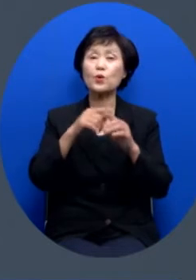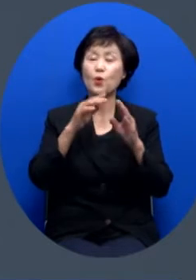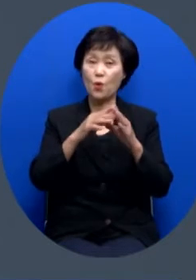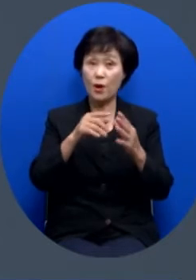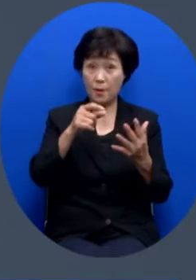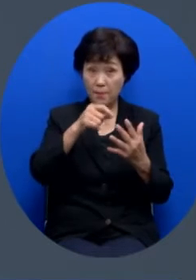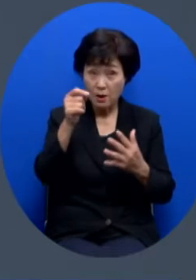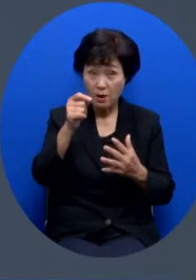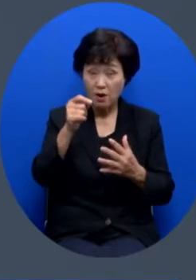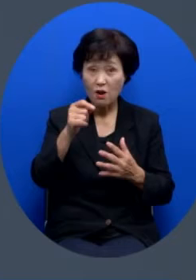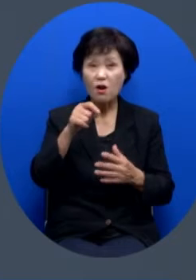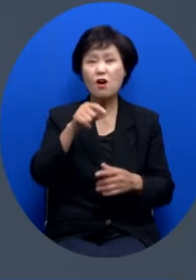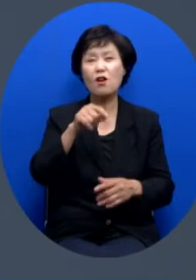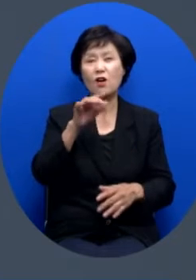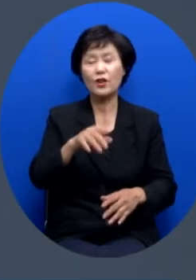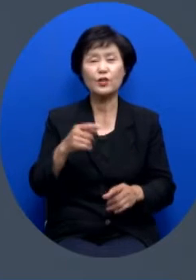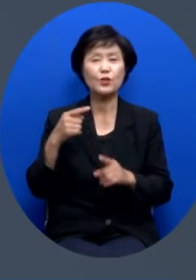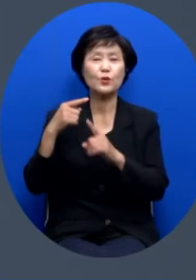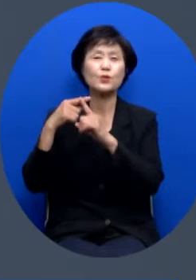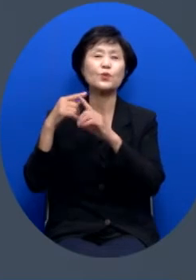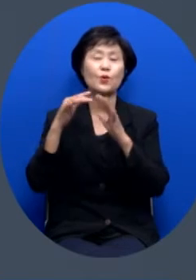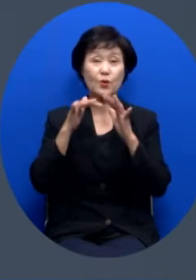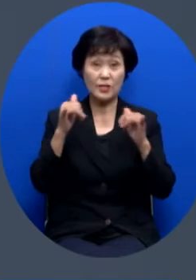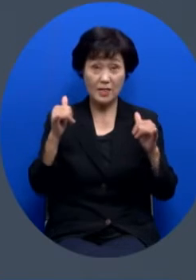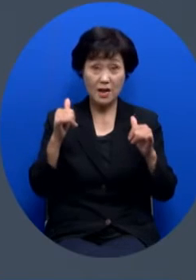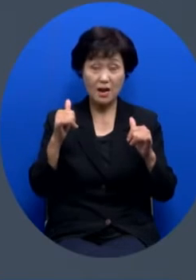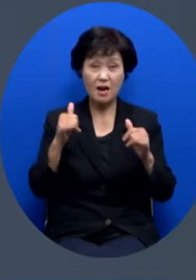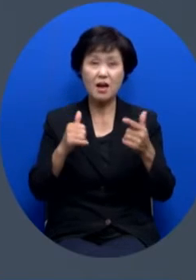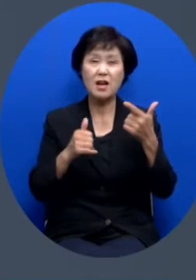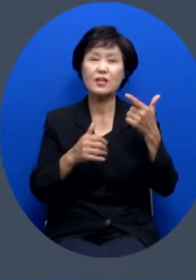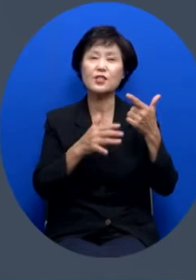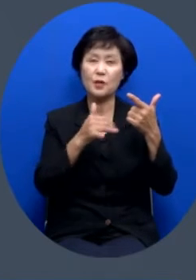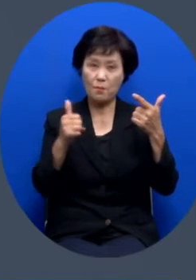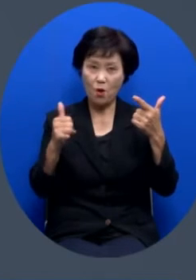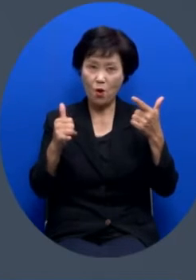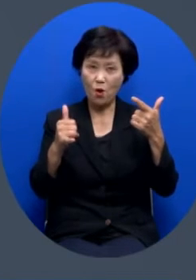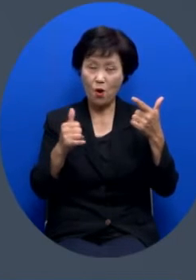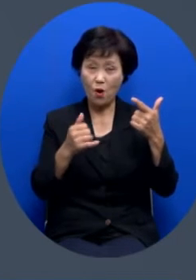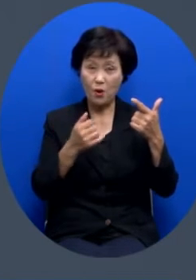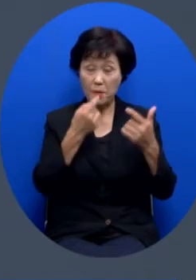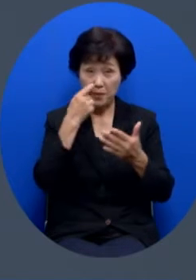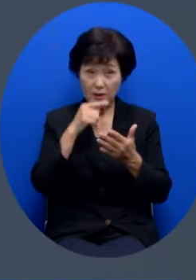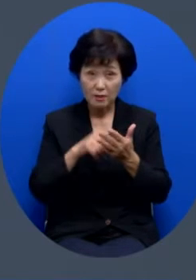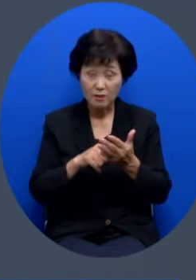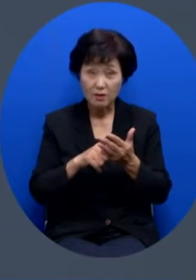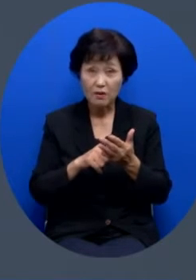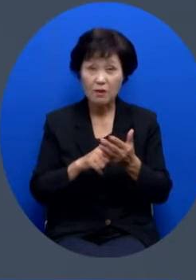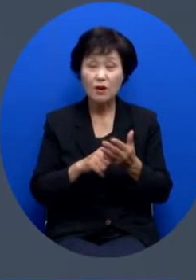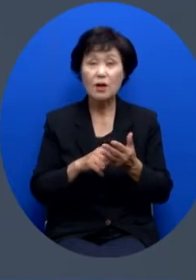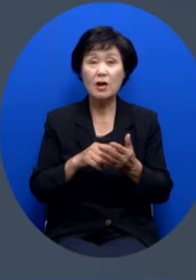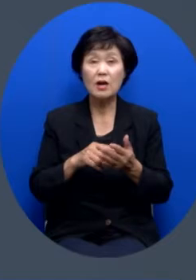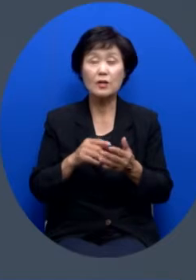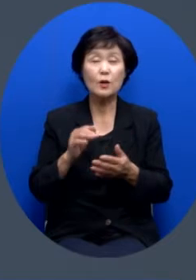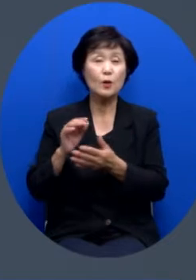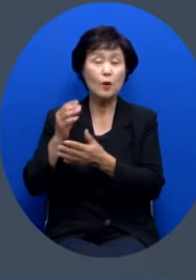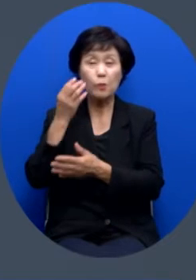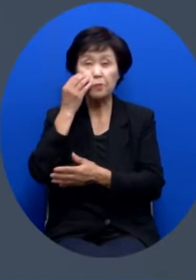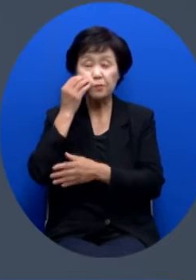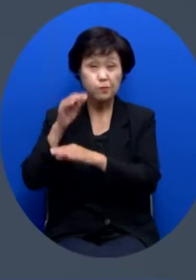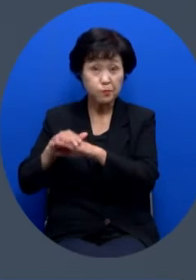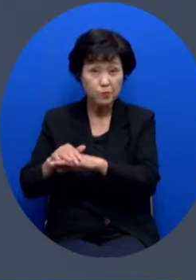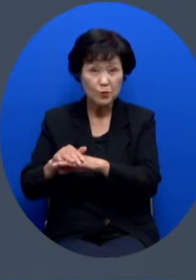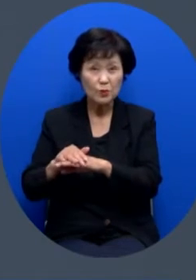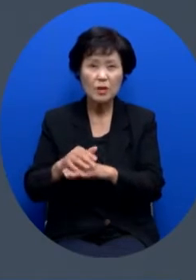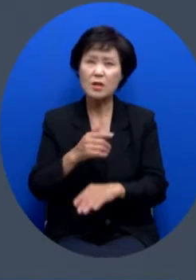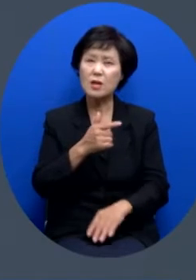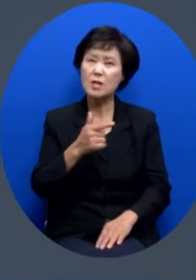되고 그 위해서 순교자 요긴 이 나타나고 또 그대로 묻혀 득이 는 누구